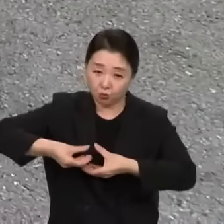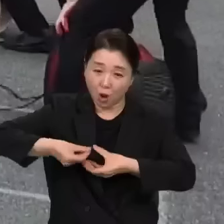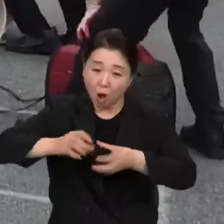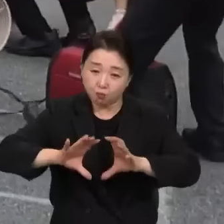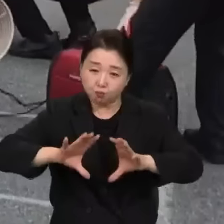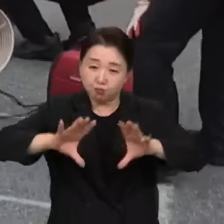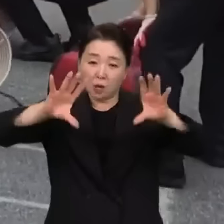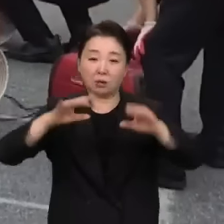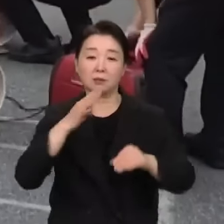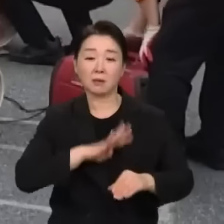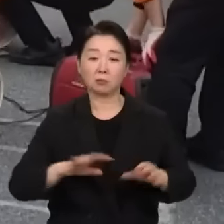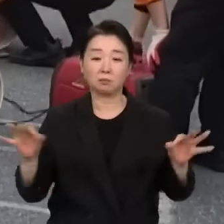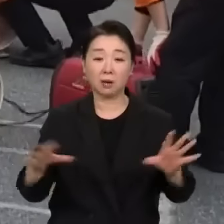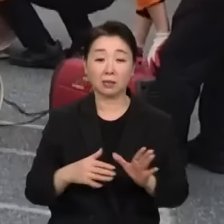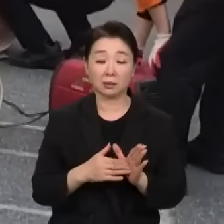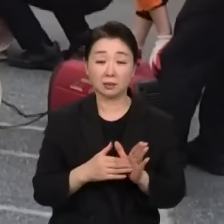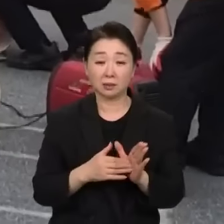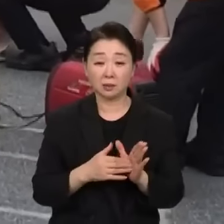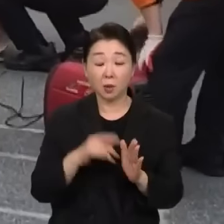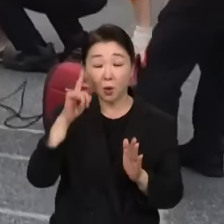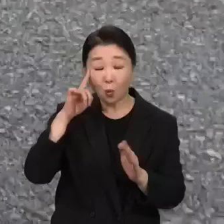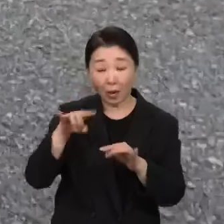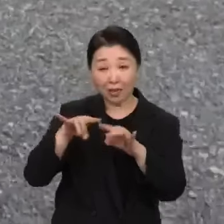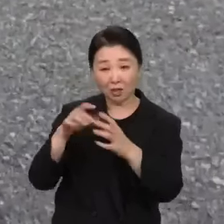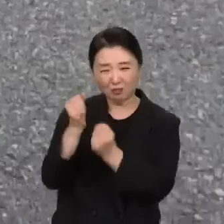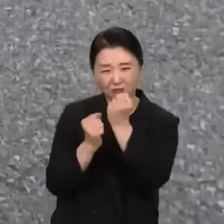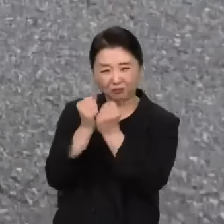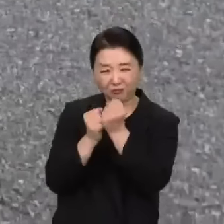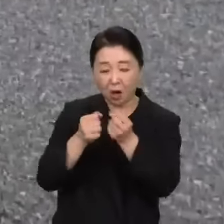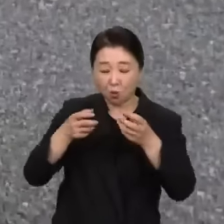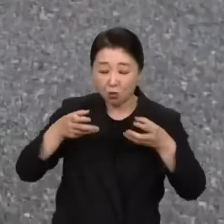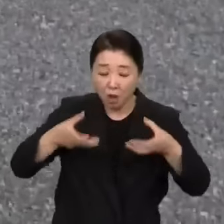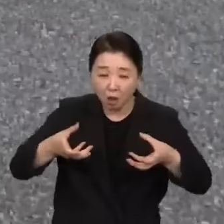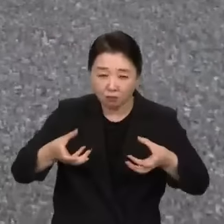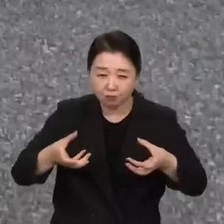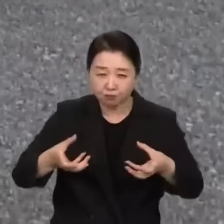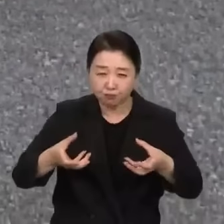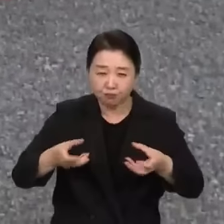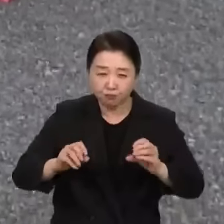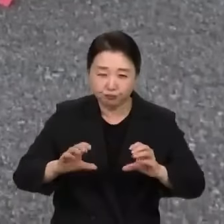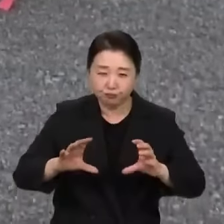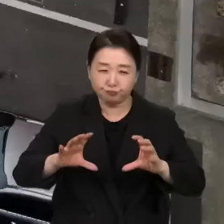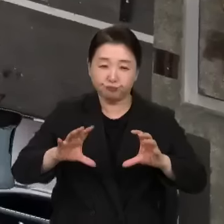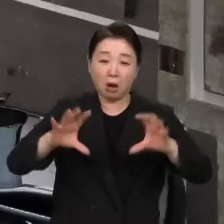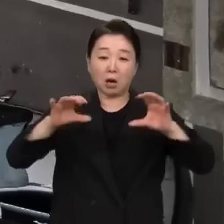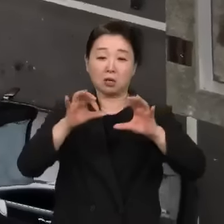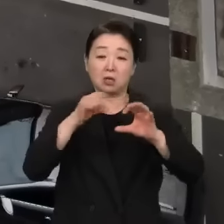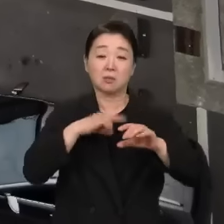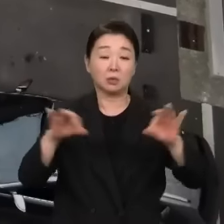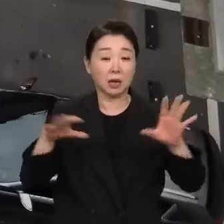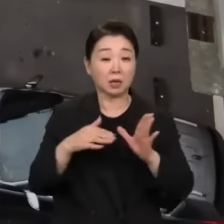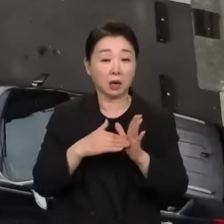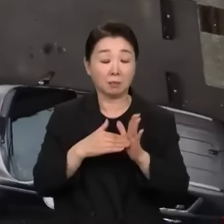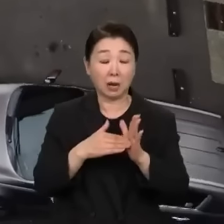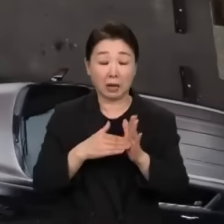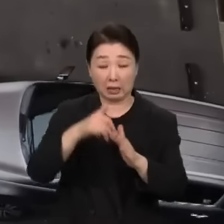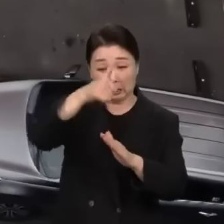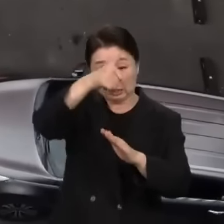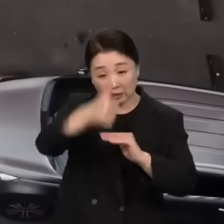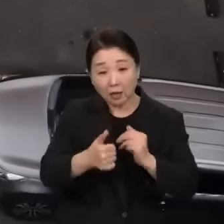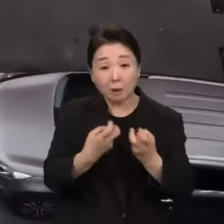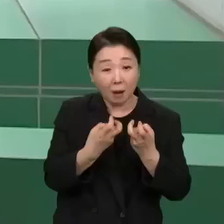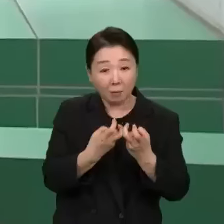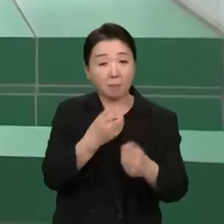걸립니다. 두 개의 전기팬이 공기를 불어넣자 1분 만에 부풀어 오릅니다. 낙하 요령은